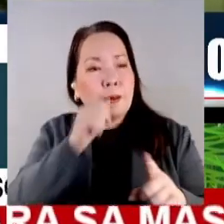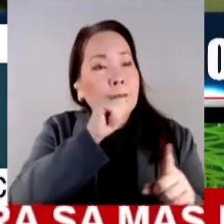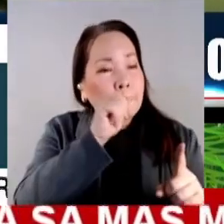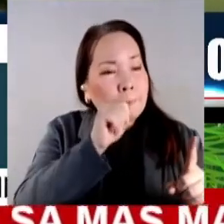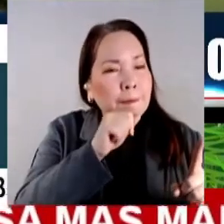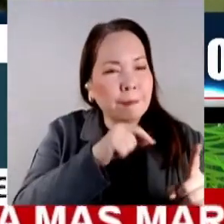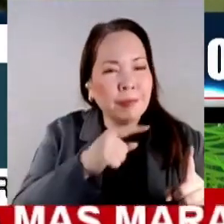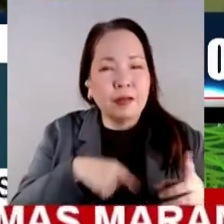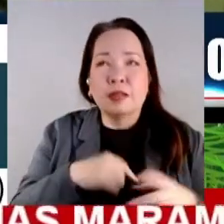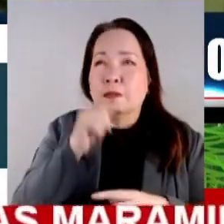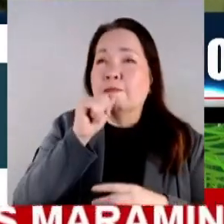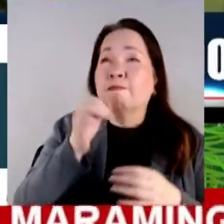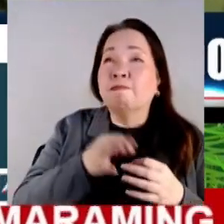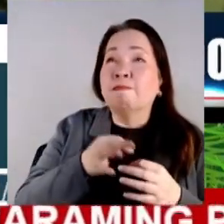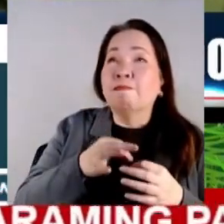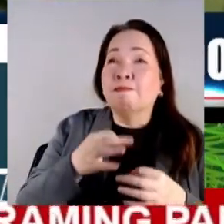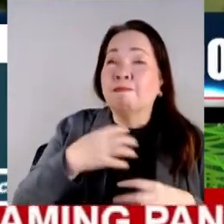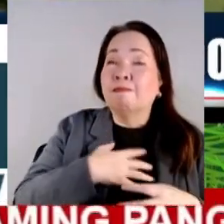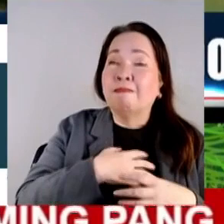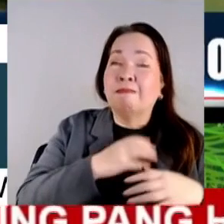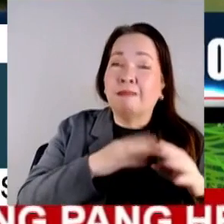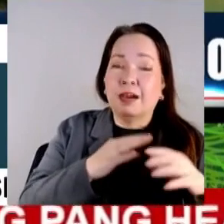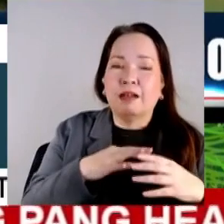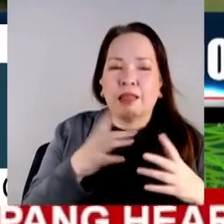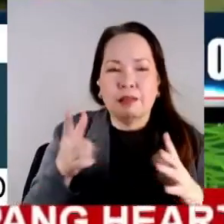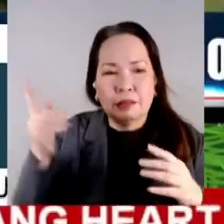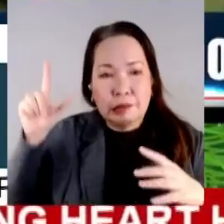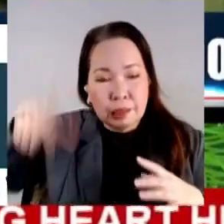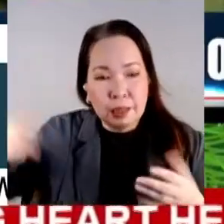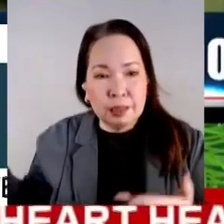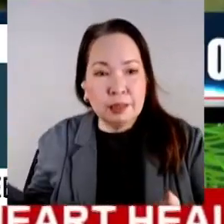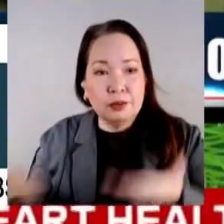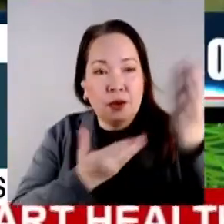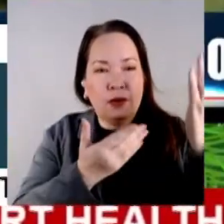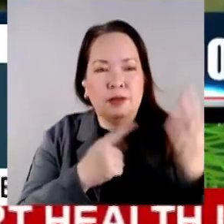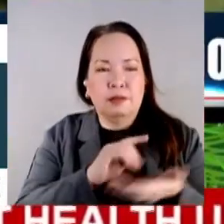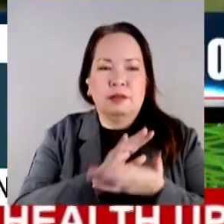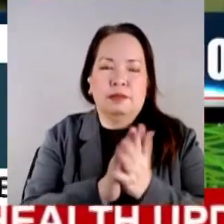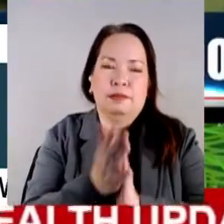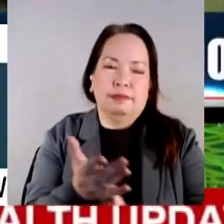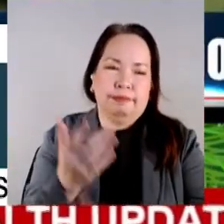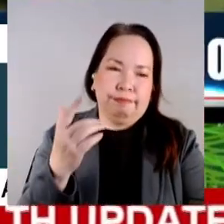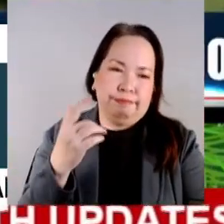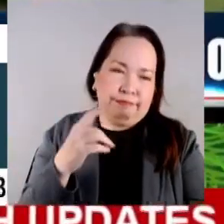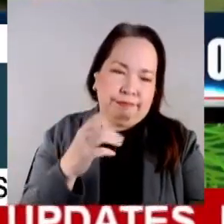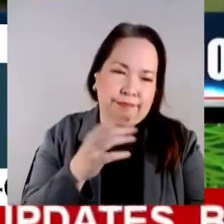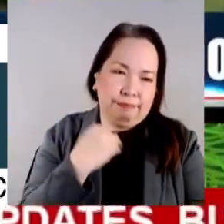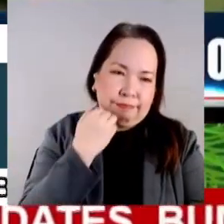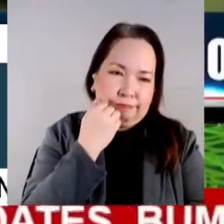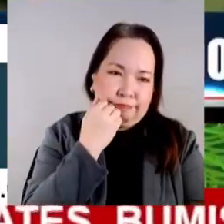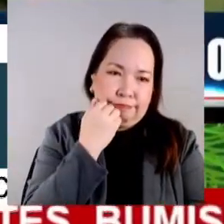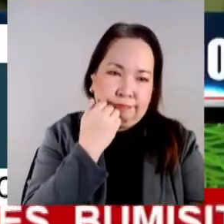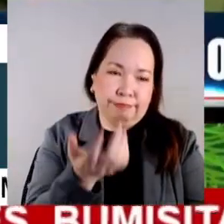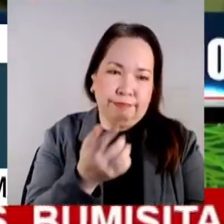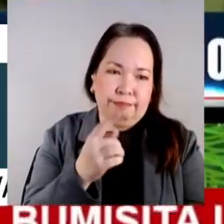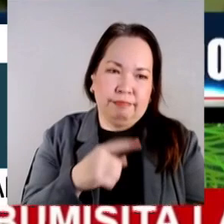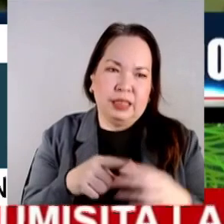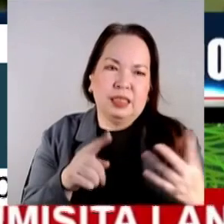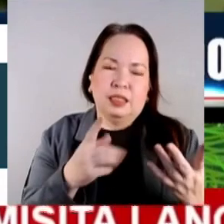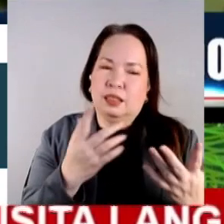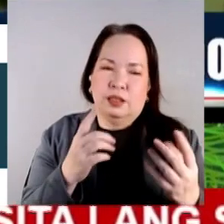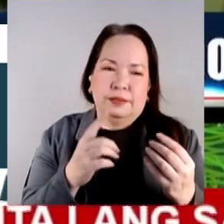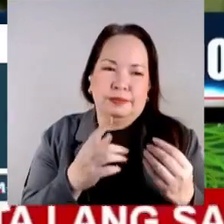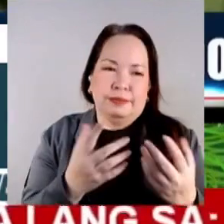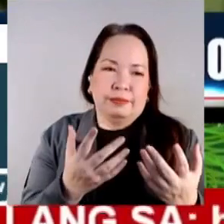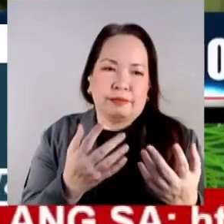sige, hanggang kaya ko pa, right? Kaya kadalasan po, karamihan po sa mga itinatakbo sa ospital, napansin din namin, madami po